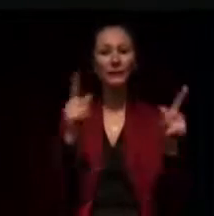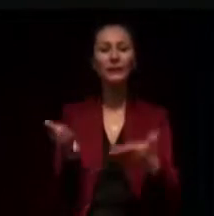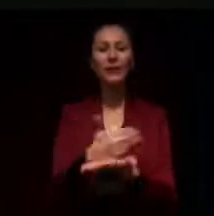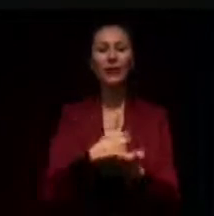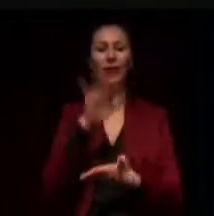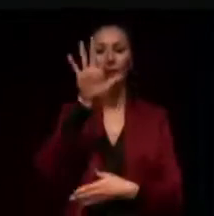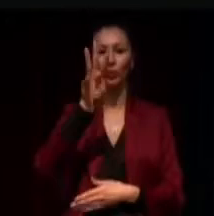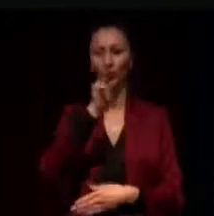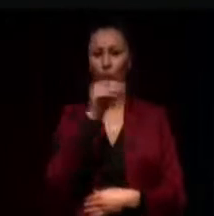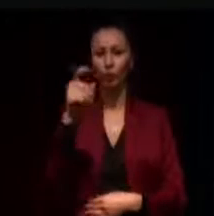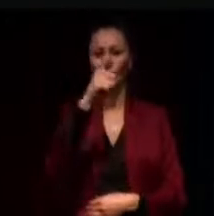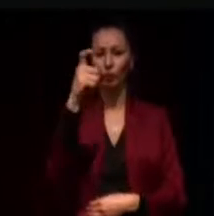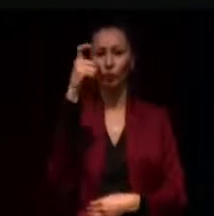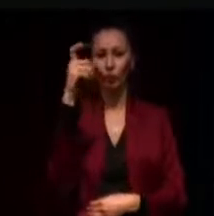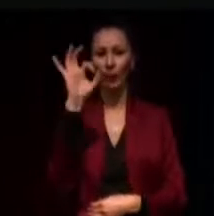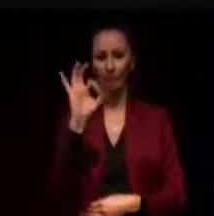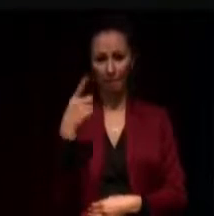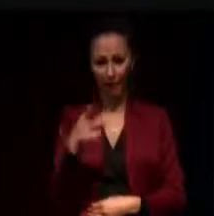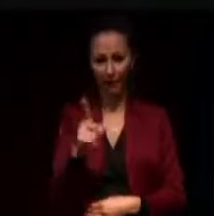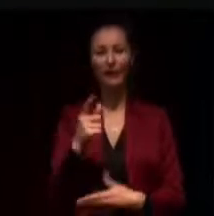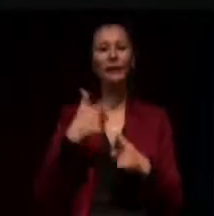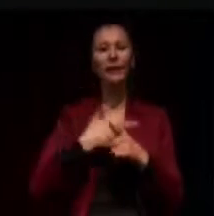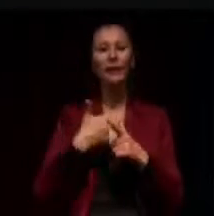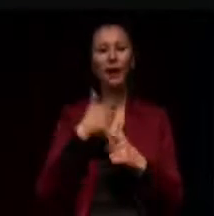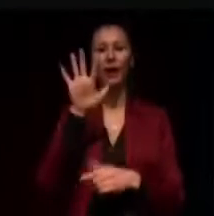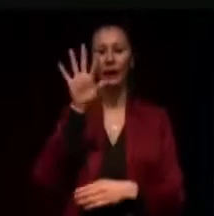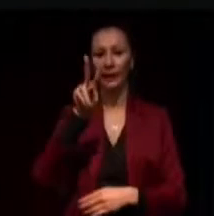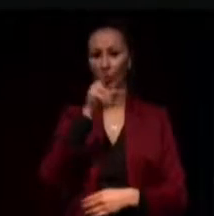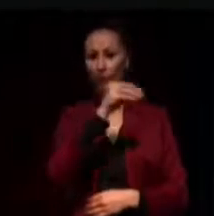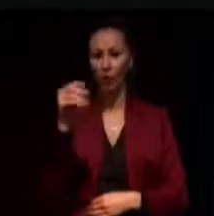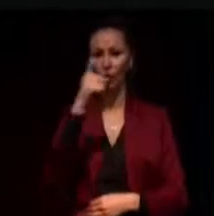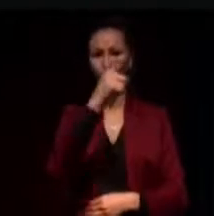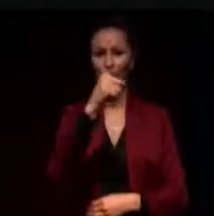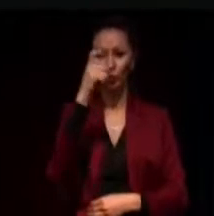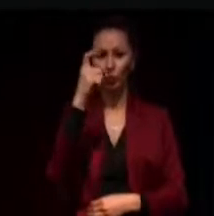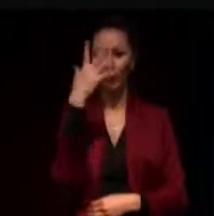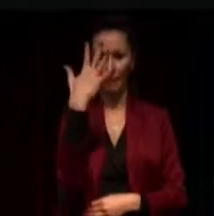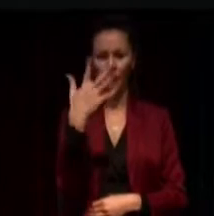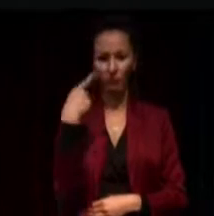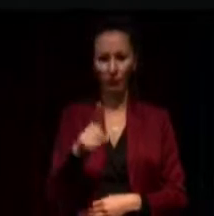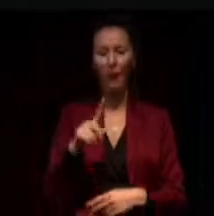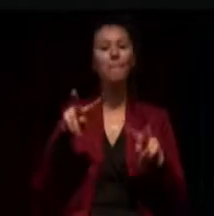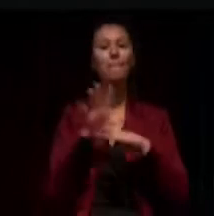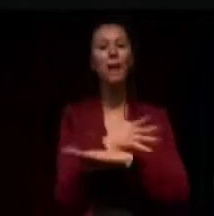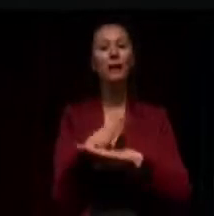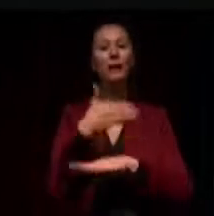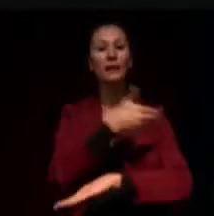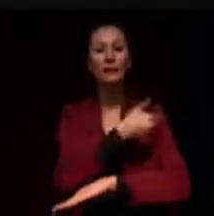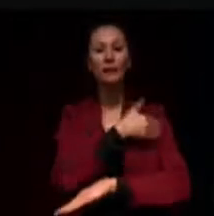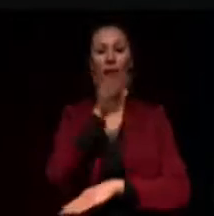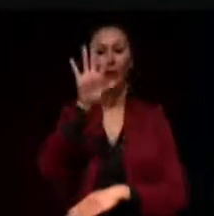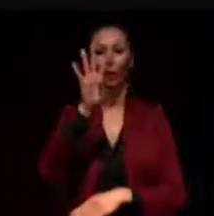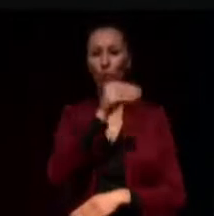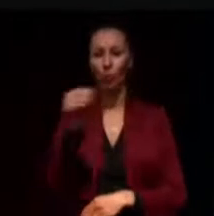gelir 53.990.000. Kira gelirleri 52.995.000. Mal ve hizmet